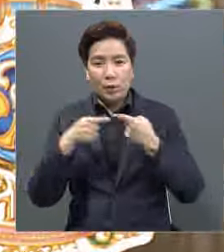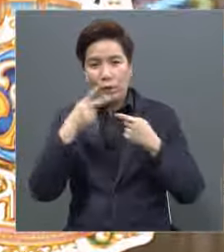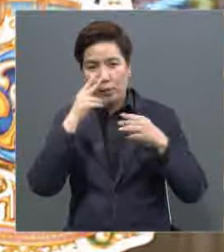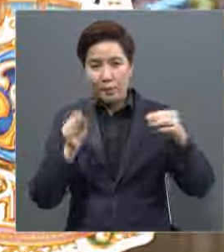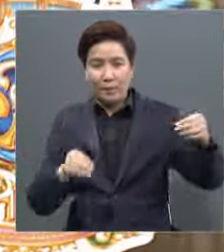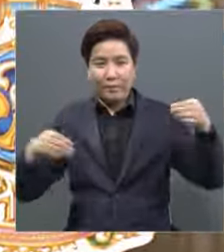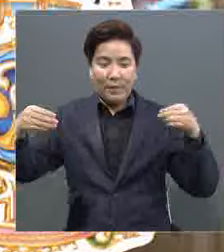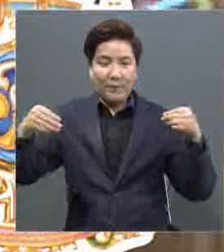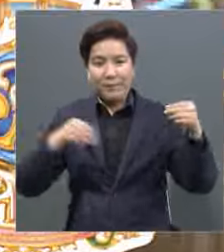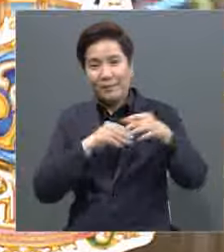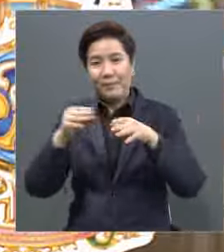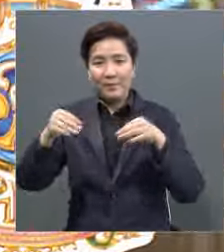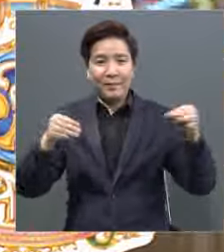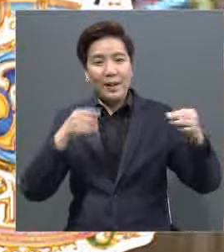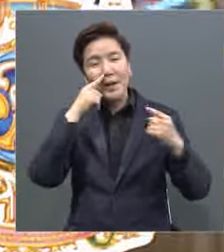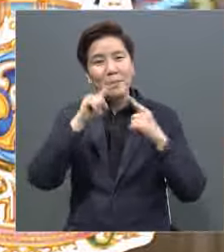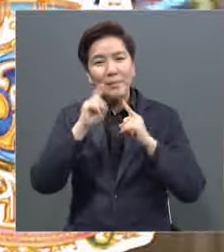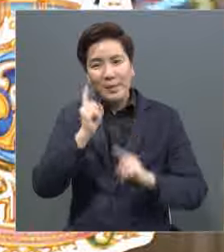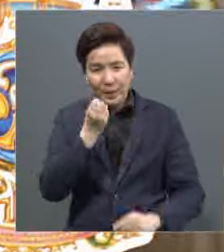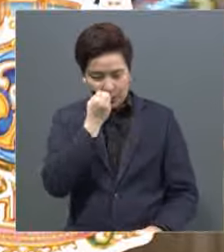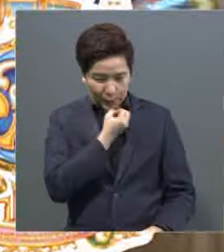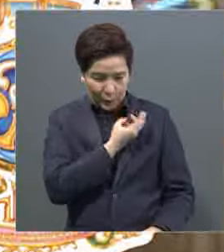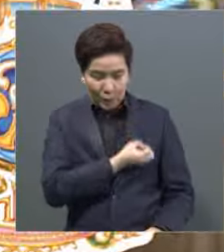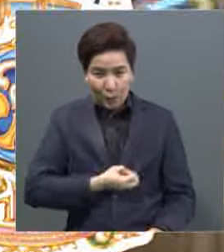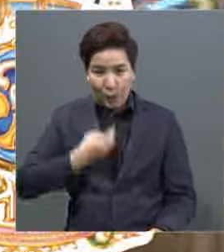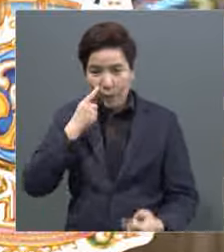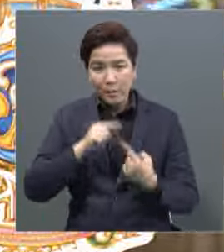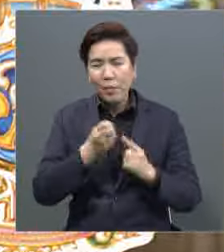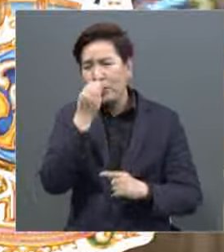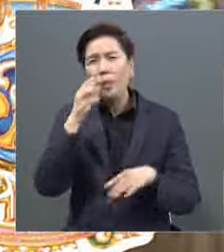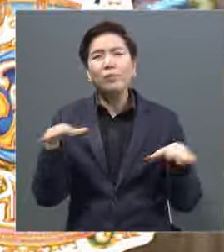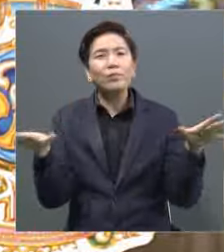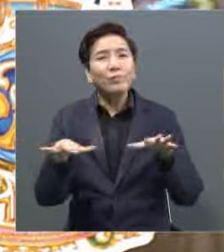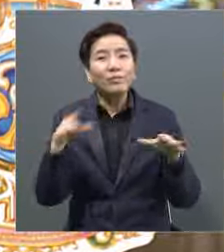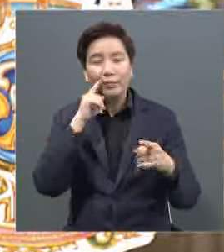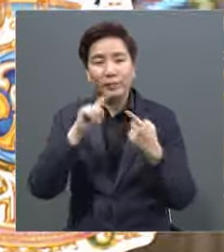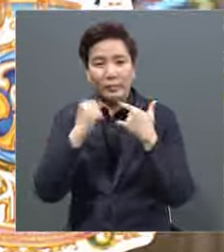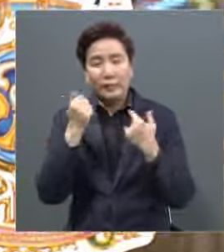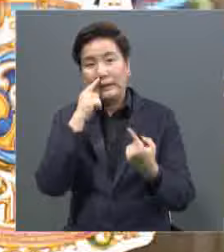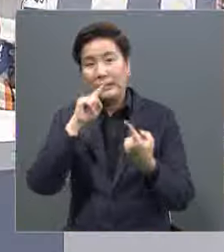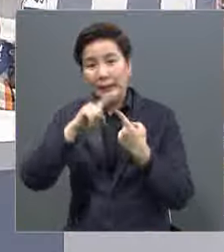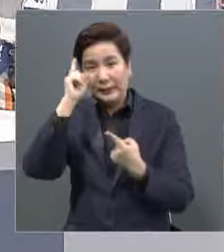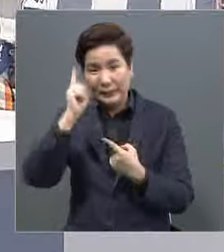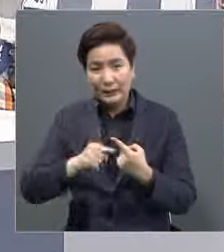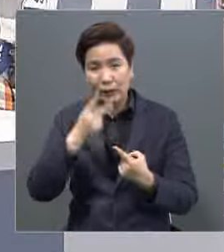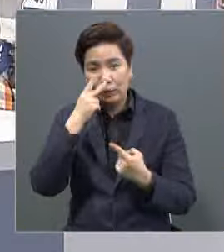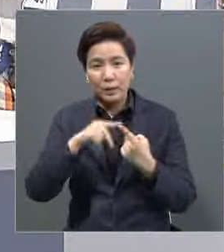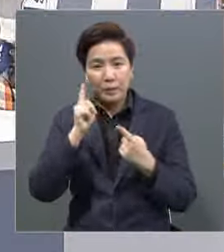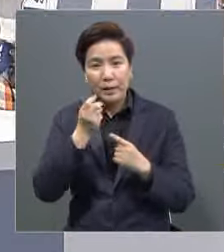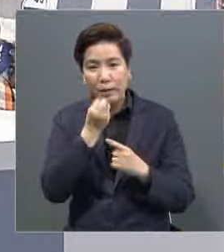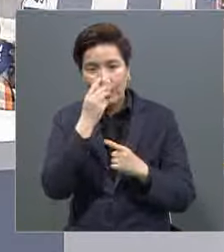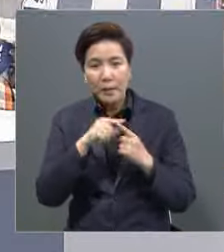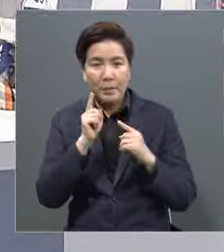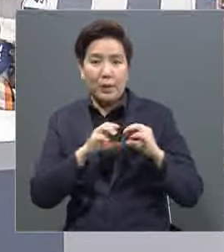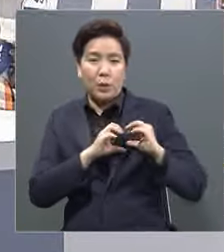หลังพลิกหลังอันนี้ด้านหลังนะก็จะเป็นลายไอ้ที่ดูเผินๆก็เหมือนเป็นลายดอกไเป็นลายดอกใช่มแต่จริงๆแล้วอันเนี้ยคุณผู้ชมคะเป็นลาย